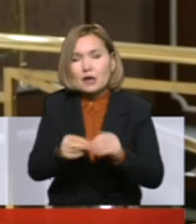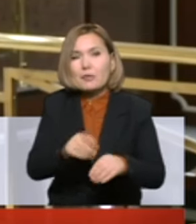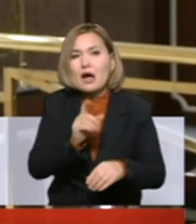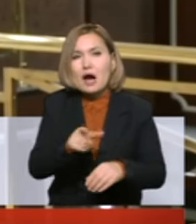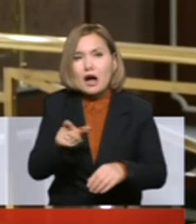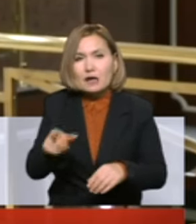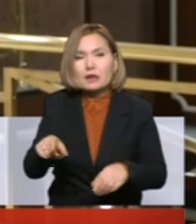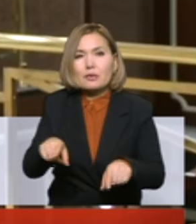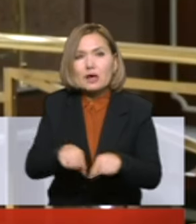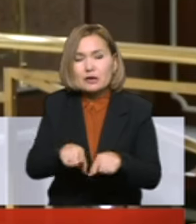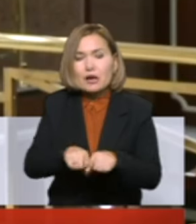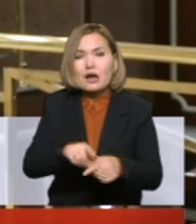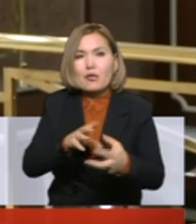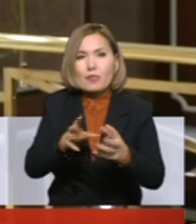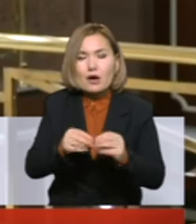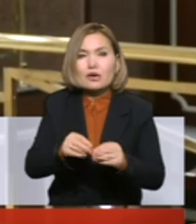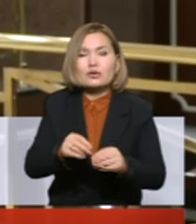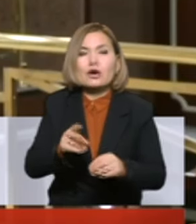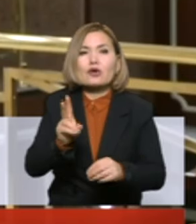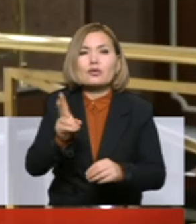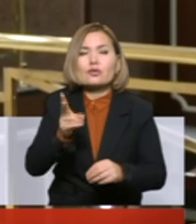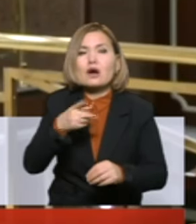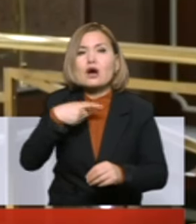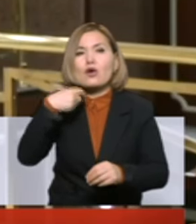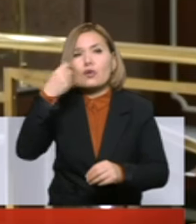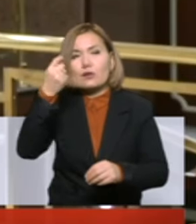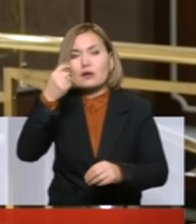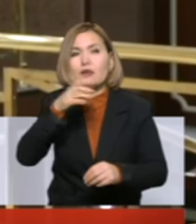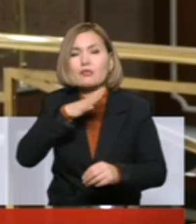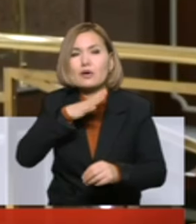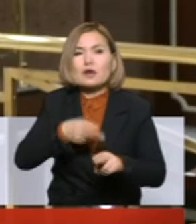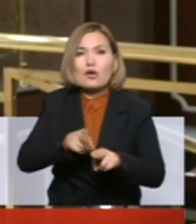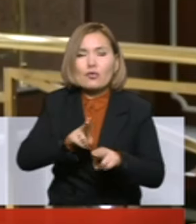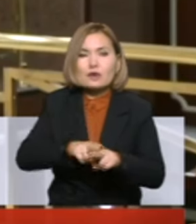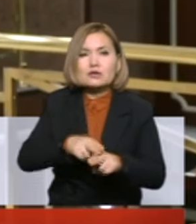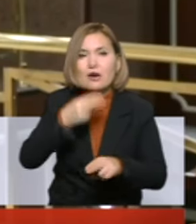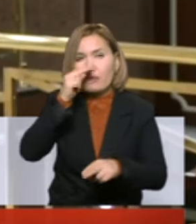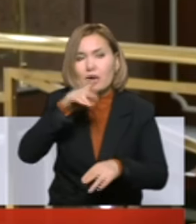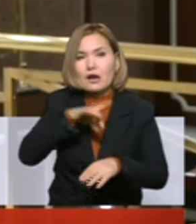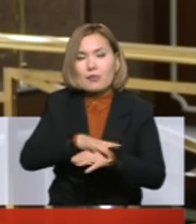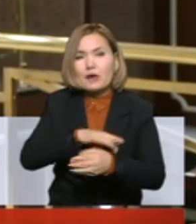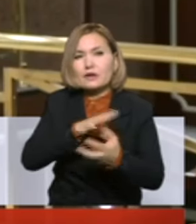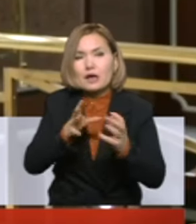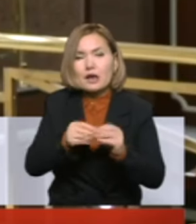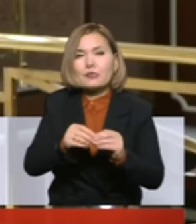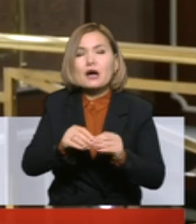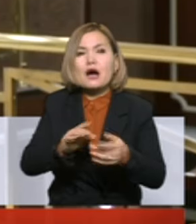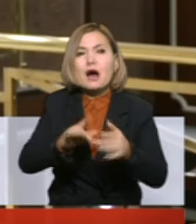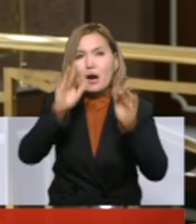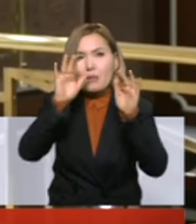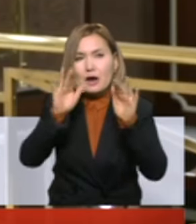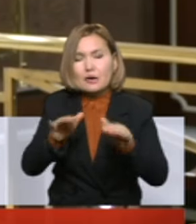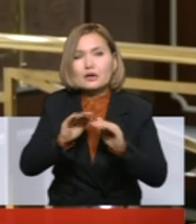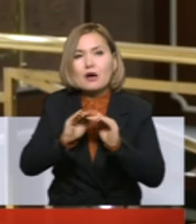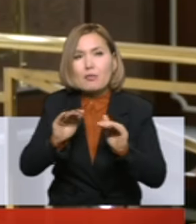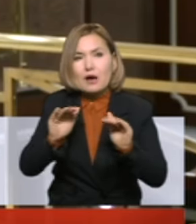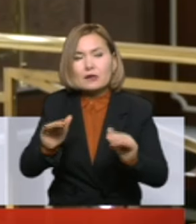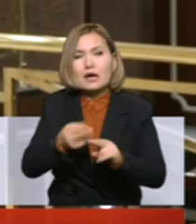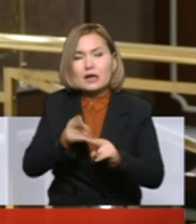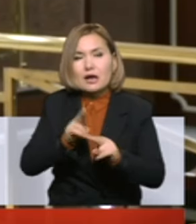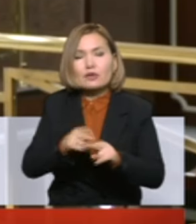да енді қылмыстық жауапкершілікке тартылады. Яғни бұған дейін естеріңізде болса, көп кит сияқты балаларды әлеуметтік желі арқылы